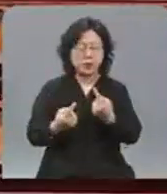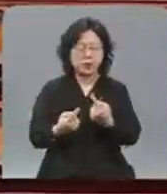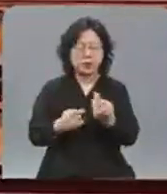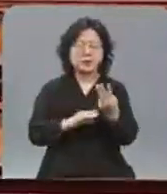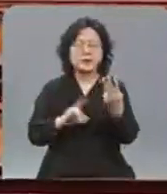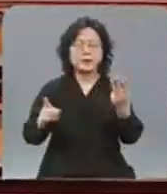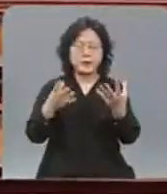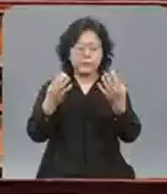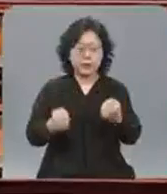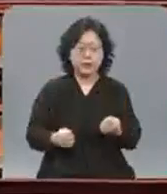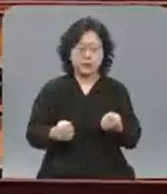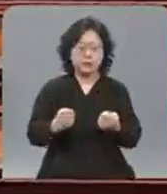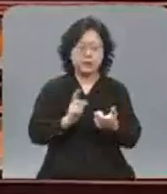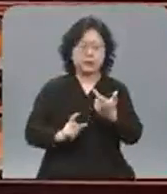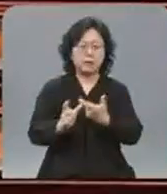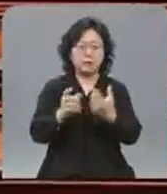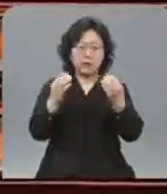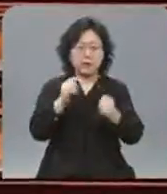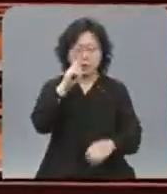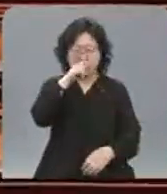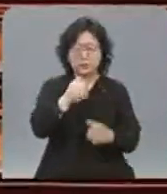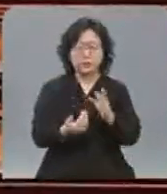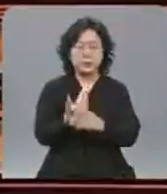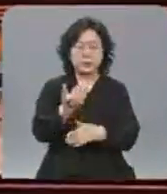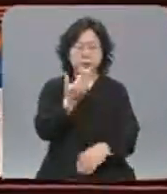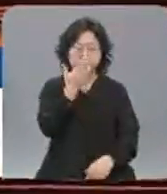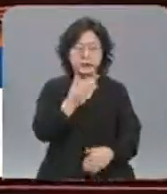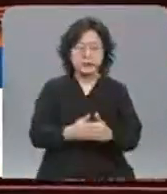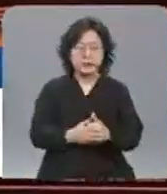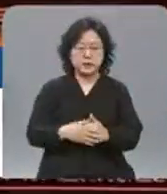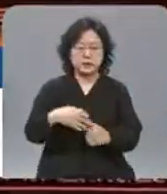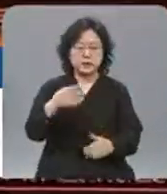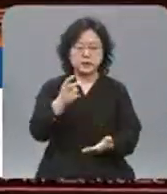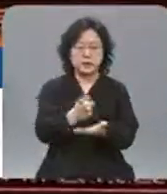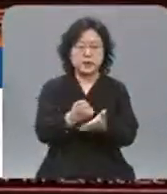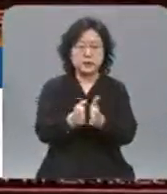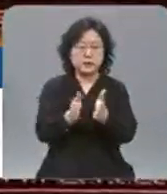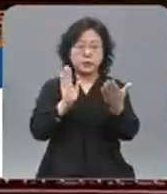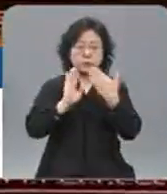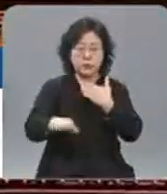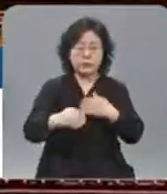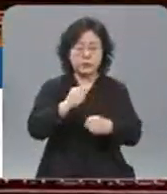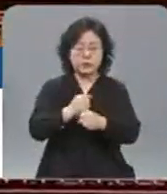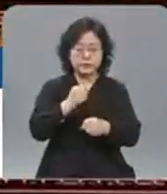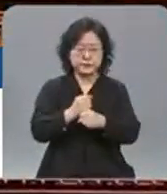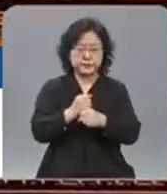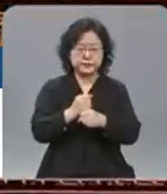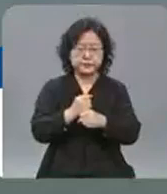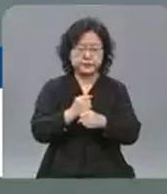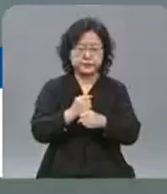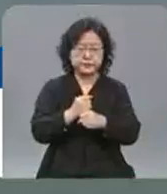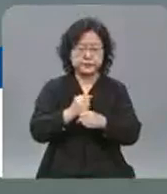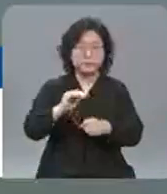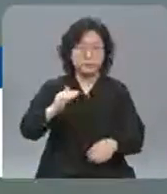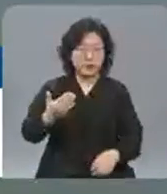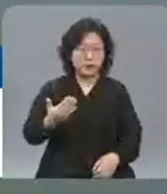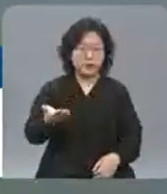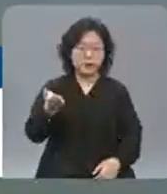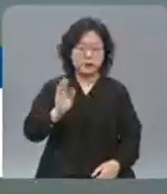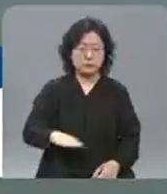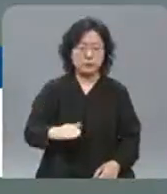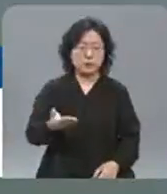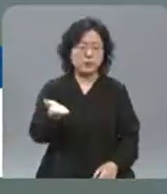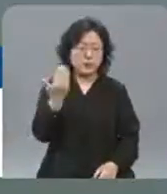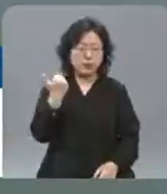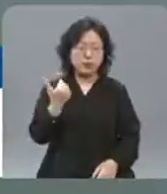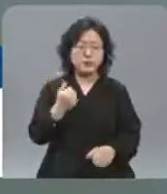오염이 더 발생할 수 있습니다. 시행 이후에 이제 설치를 하게 될 곳에는 이제 설치를 해야 된다라고, 그 이전에